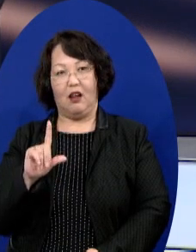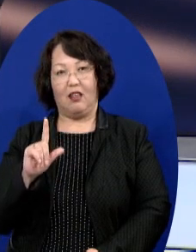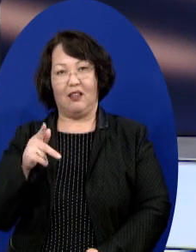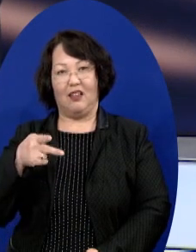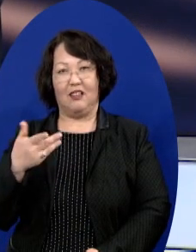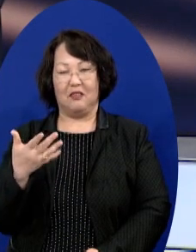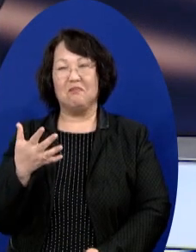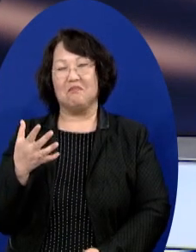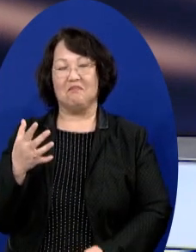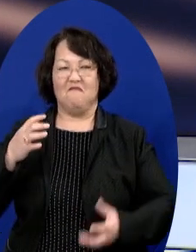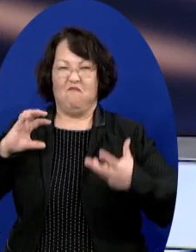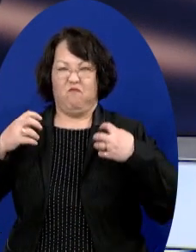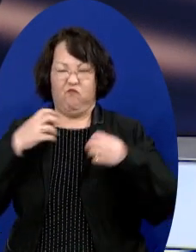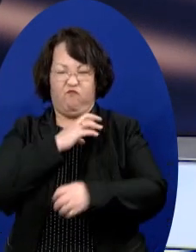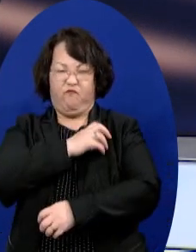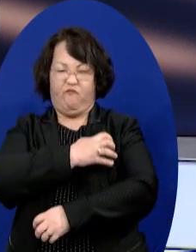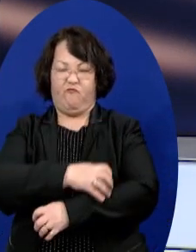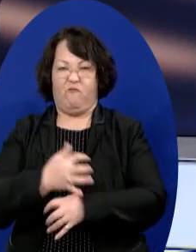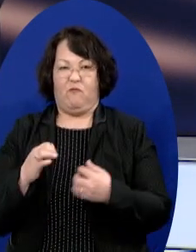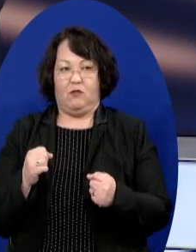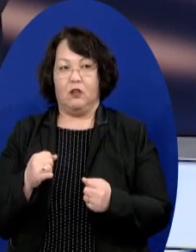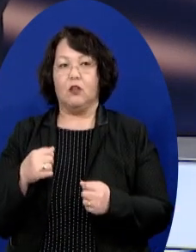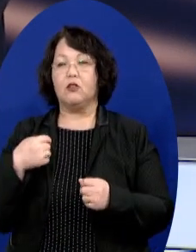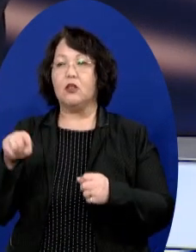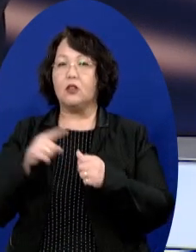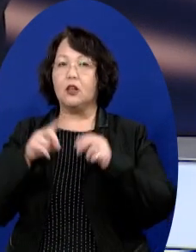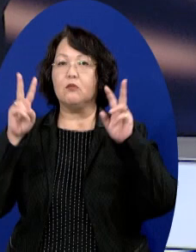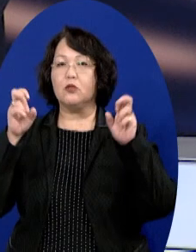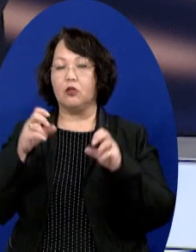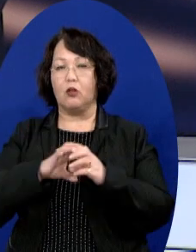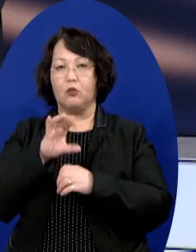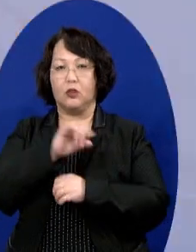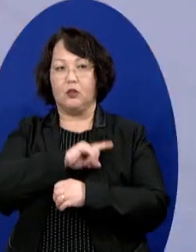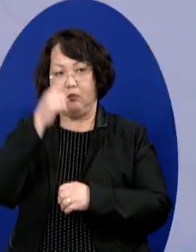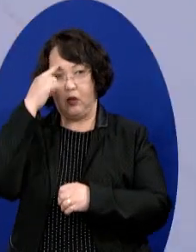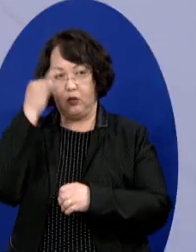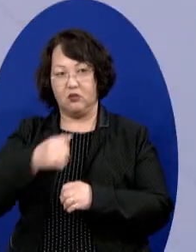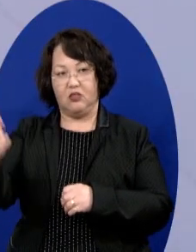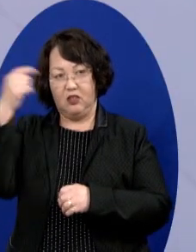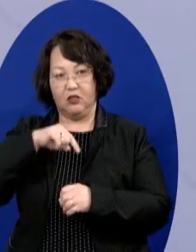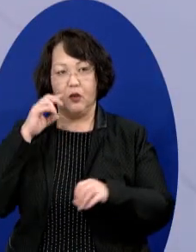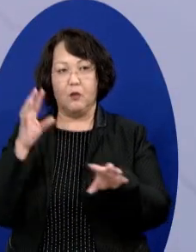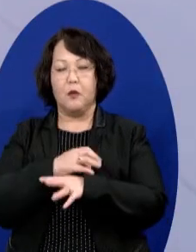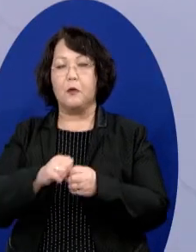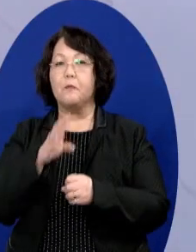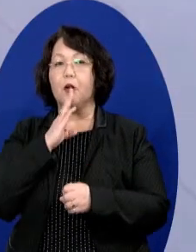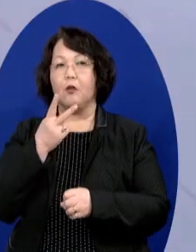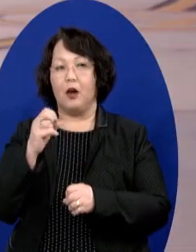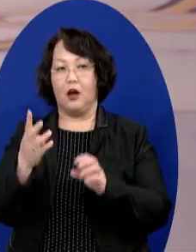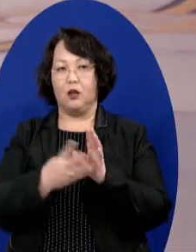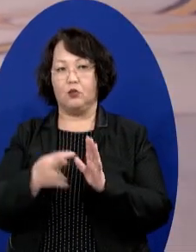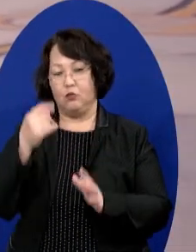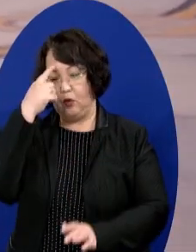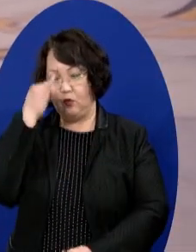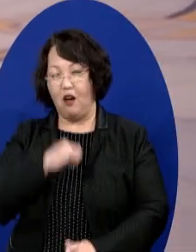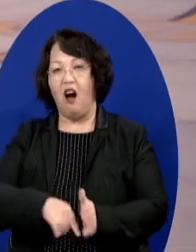сард Монгол улсад өөрийн нэрэмжт олон улсын тэмцээнийг зохион байгуулахар болсон юм а. Улсын хувьд 2019 онд Монголд анх удаа